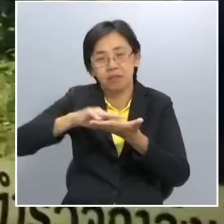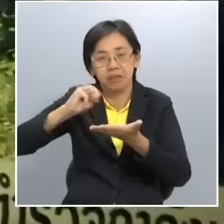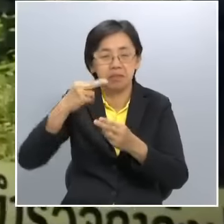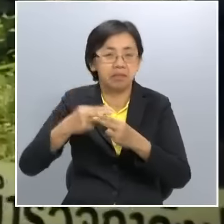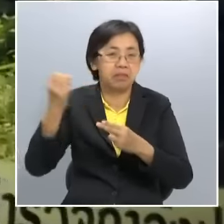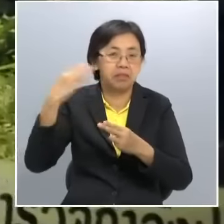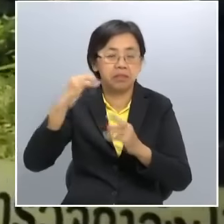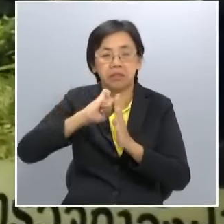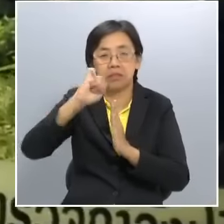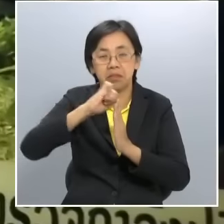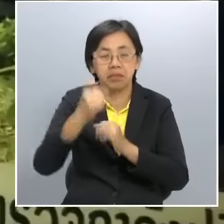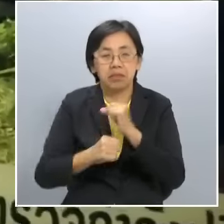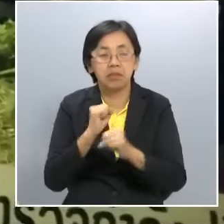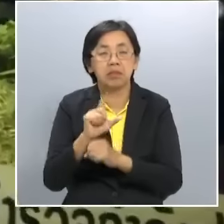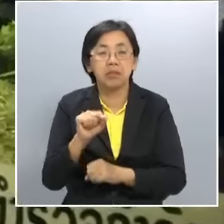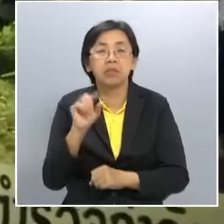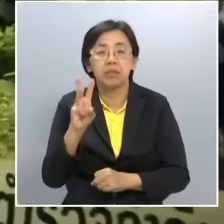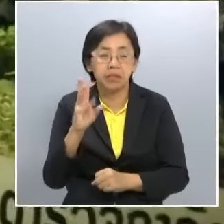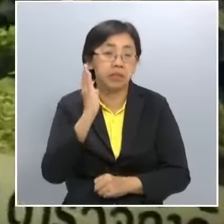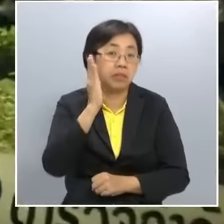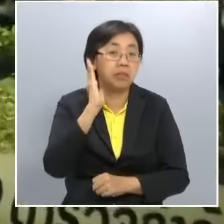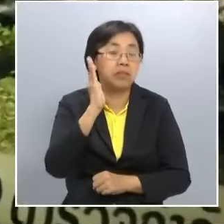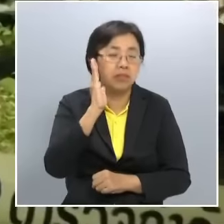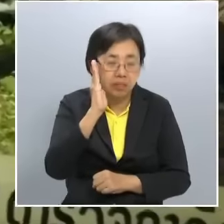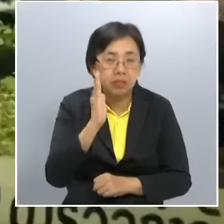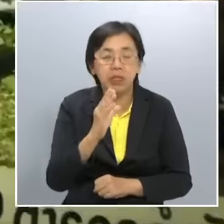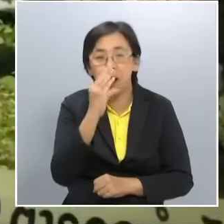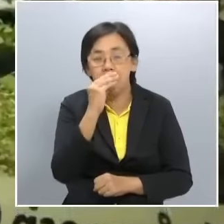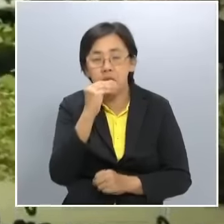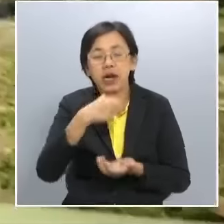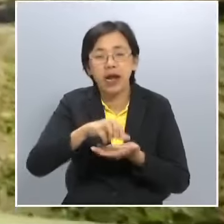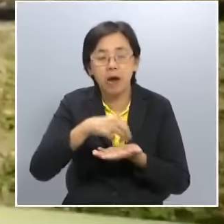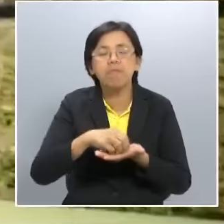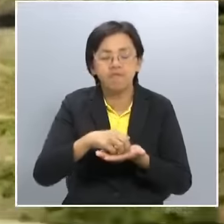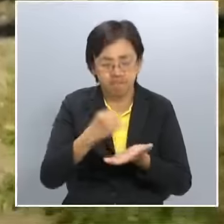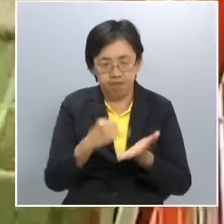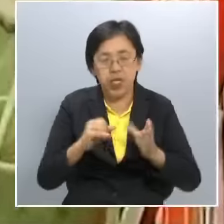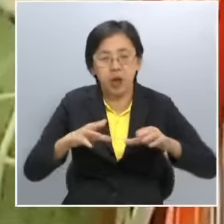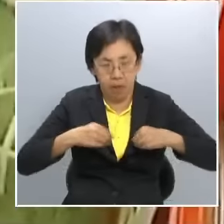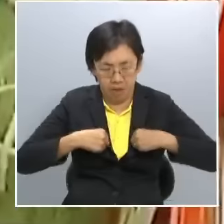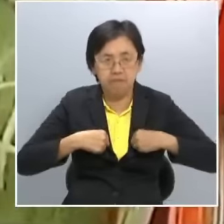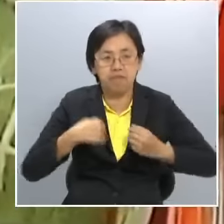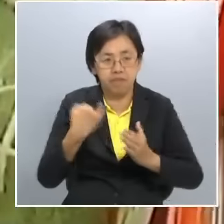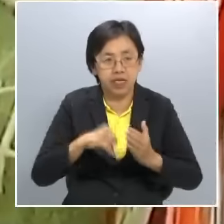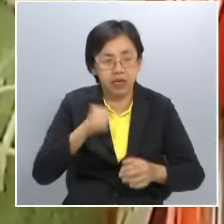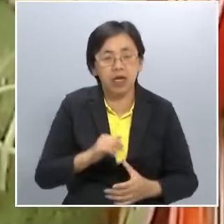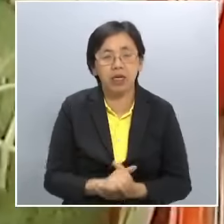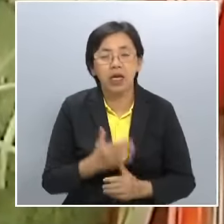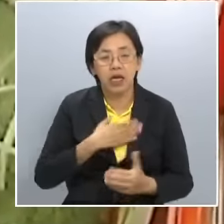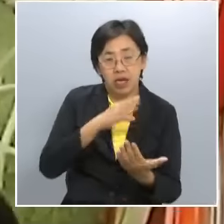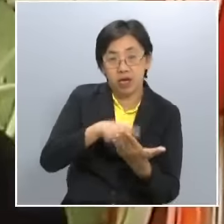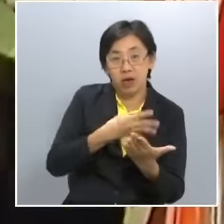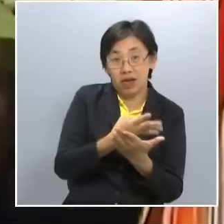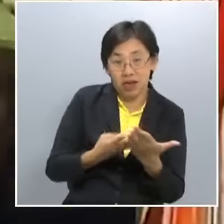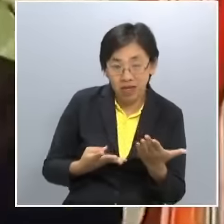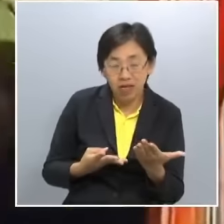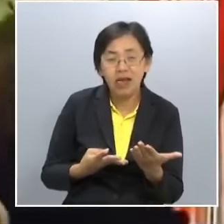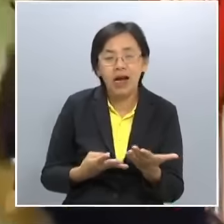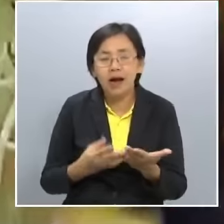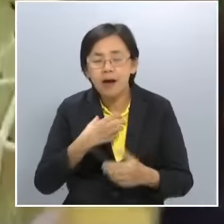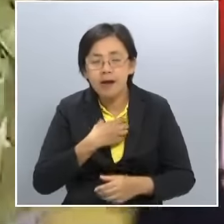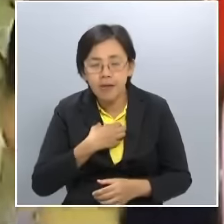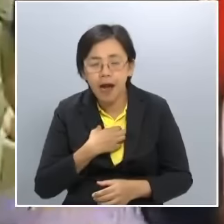ชียงใหม่อายุเนี่ย26ปีเท่านั้นเองคุณผู้ชมครับมันเปิดปากรับสารภาพครับบอกว่าตัวมันเองเนี่ยได้มีการวางแผนครับว่าจะลงมือก่อเ